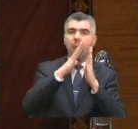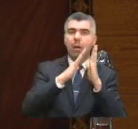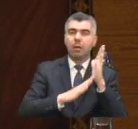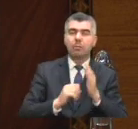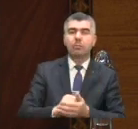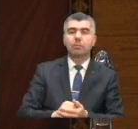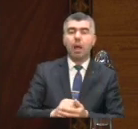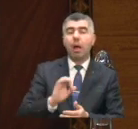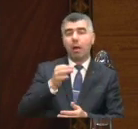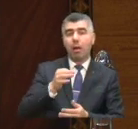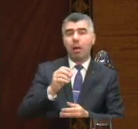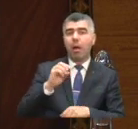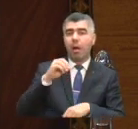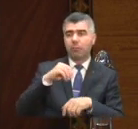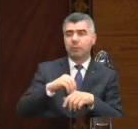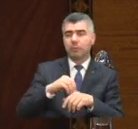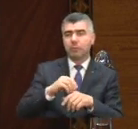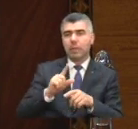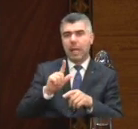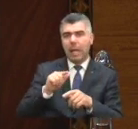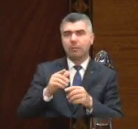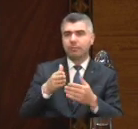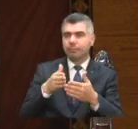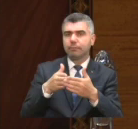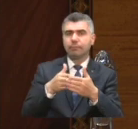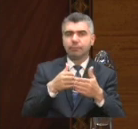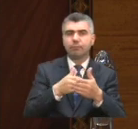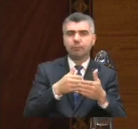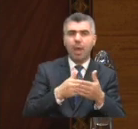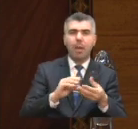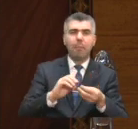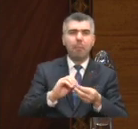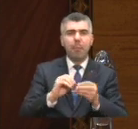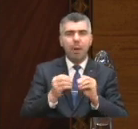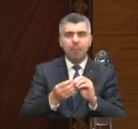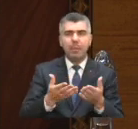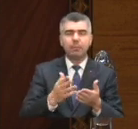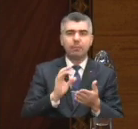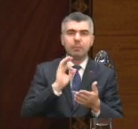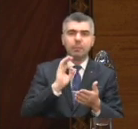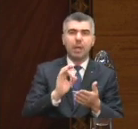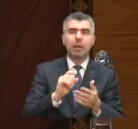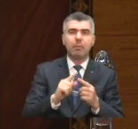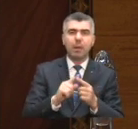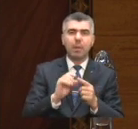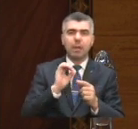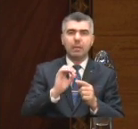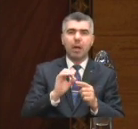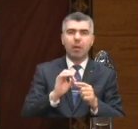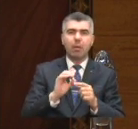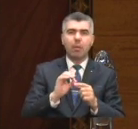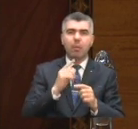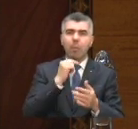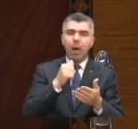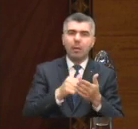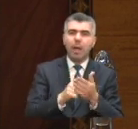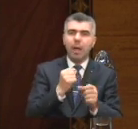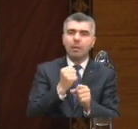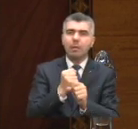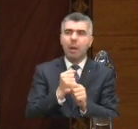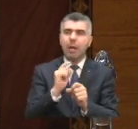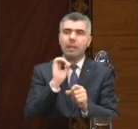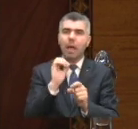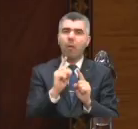ايضا ان هناك بعض المشاكل تجعل هذه الوكاله فعلا